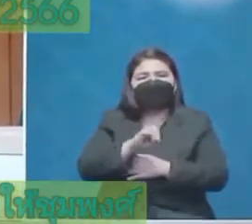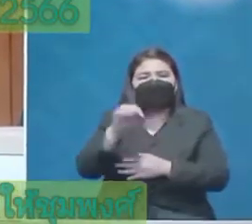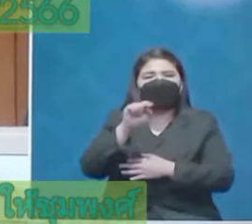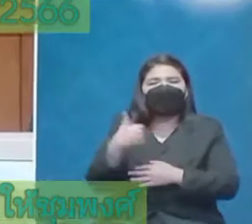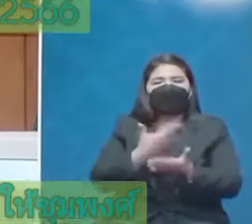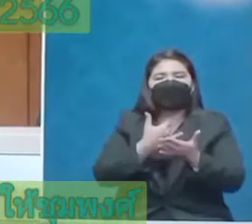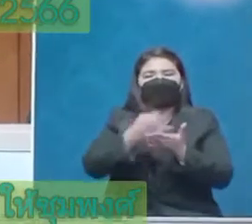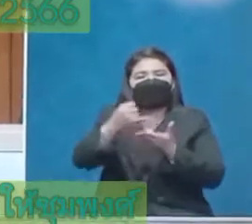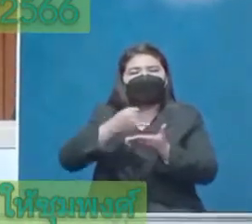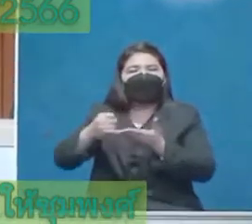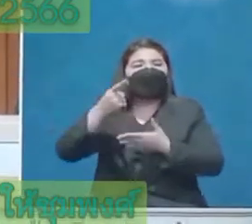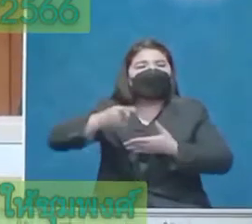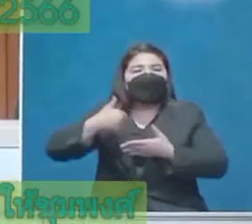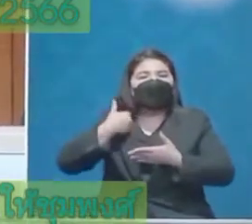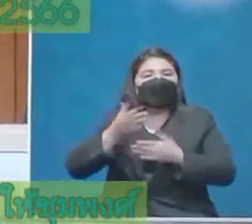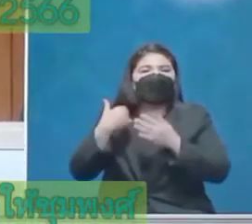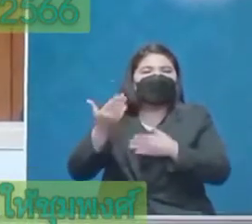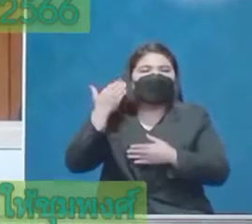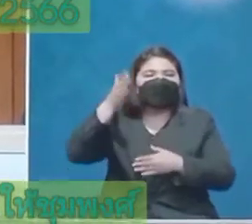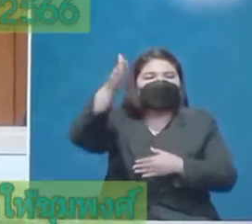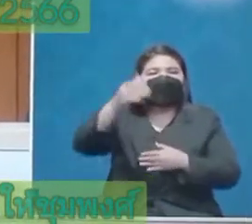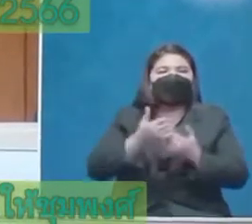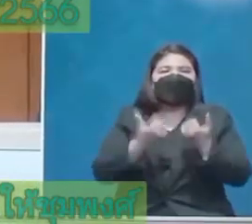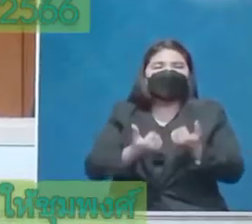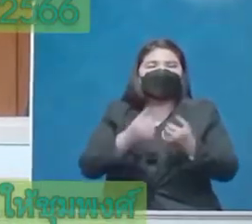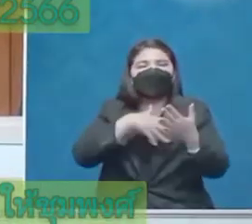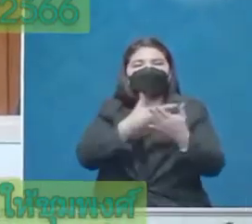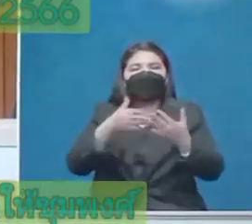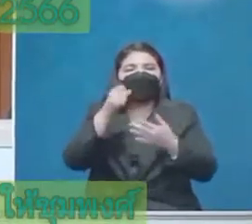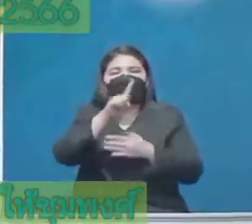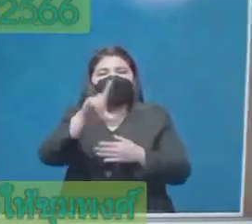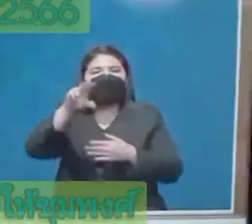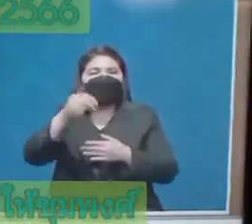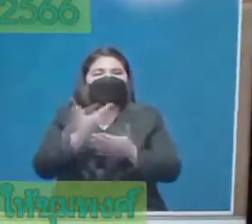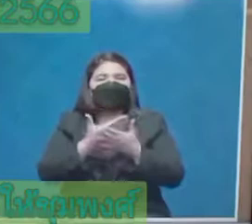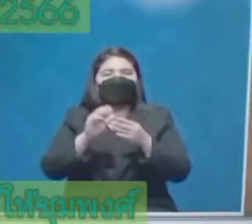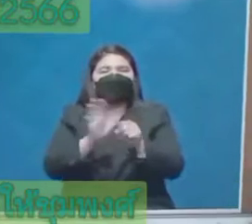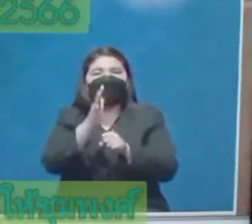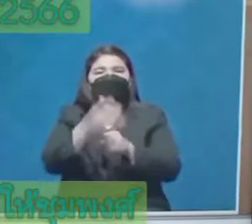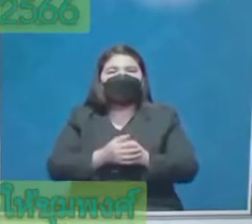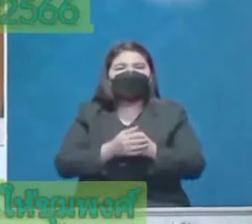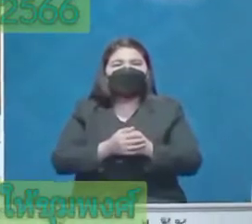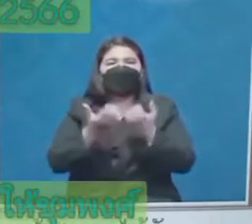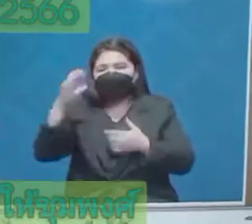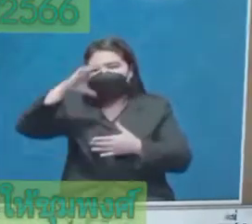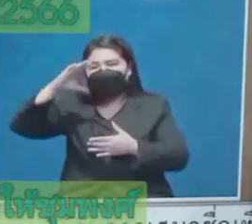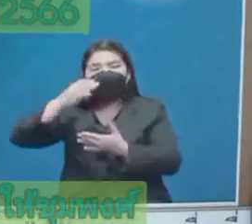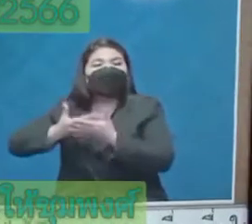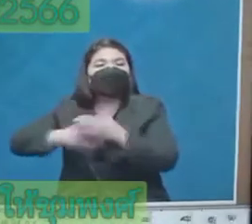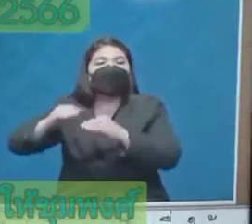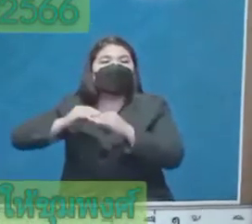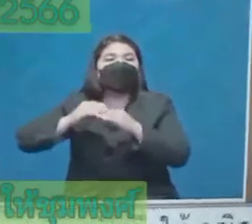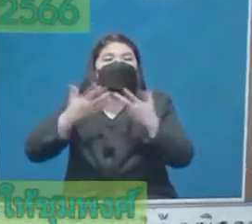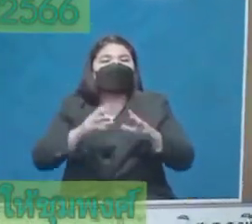ป็นค่าใช้จ่ายในอดีตแทนที่ไม่ได้ของอนาคตหรือว่าโครงสร้างตามโครงสร้างเพียงวันละ30เพื่อใช้ในประเทศไม่เพียงพอก็เราต้องหาเงินเพิ่มไหมครับแ